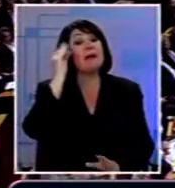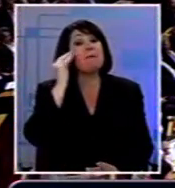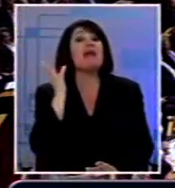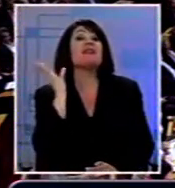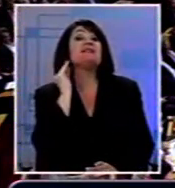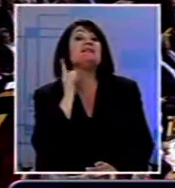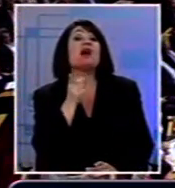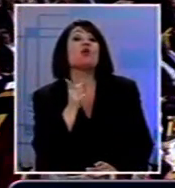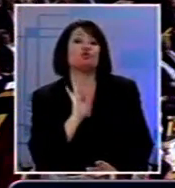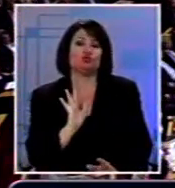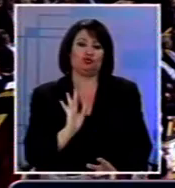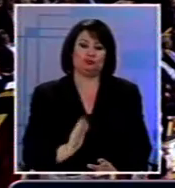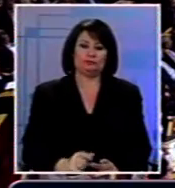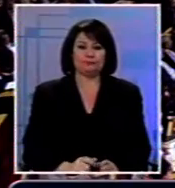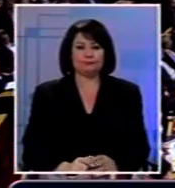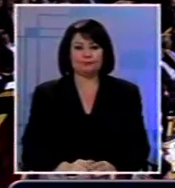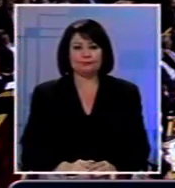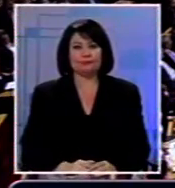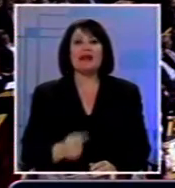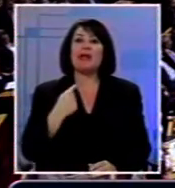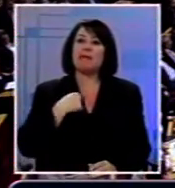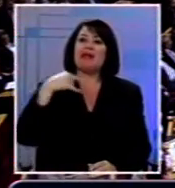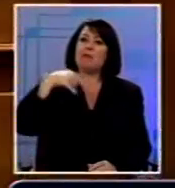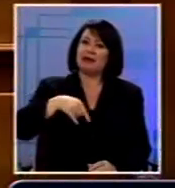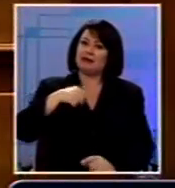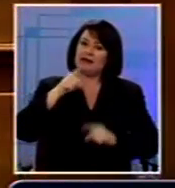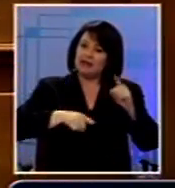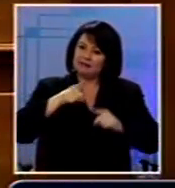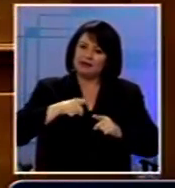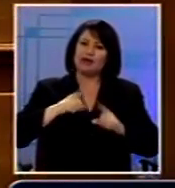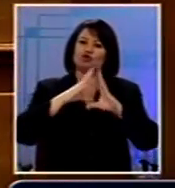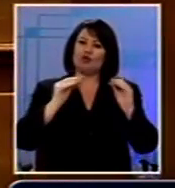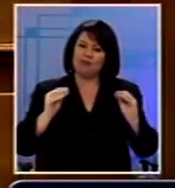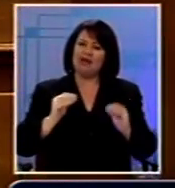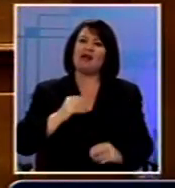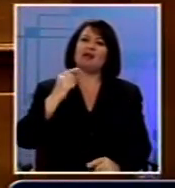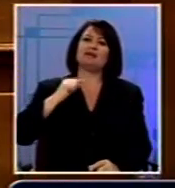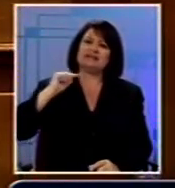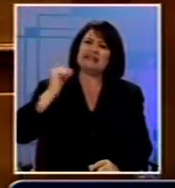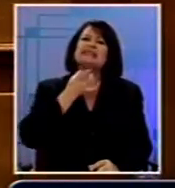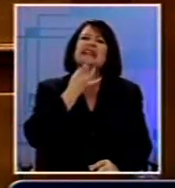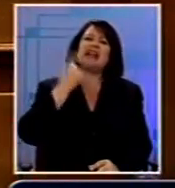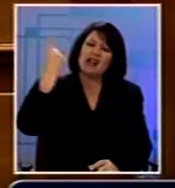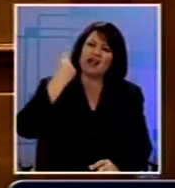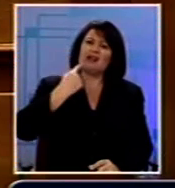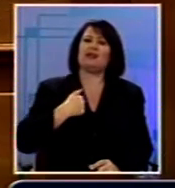Να μάθετε να ακούτε όπως πρέπει. Και εμένα ο Πρετεντέρης κατά καιρούς μου έχει ασκήσει την πιο σκληρή